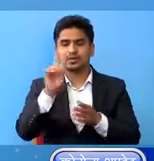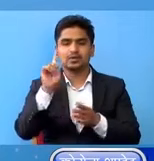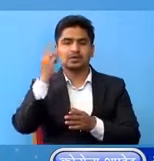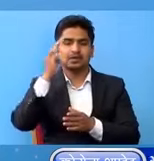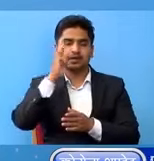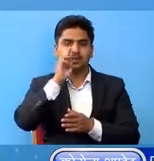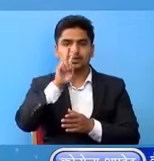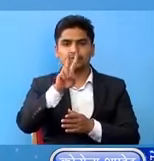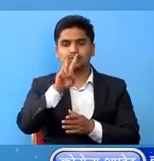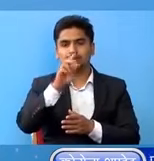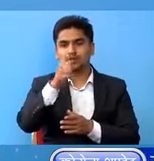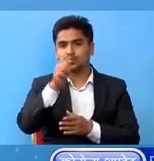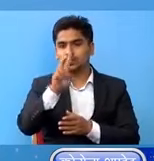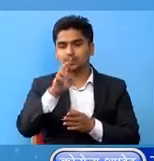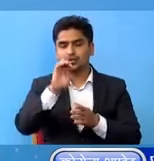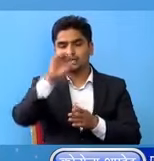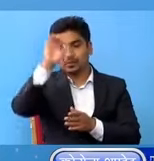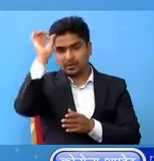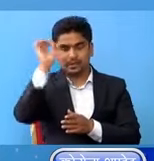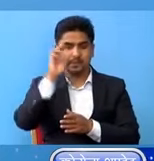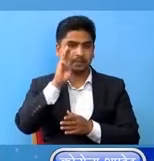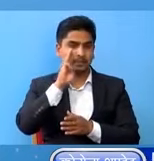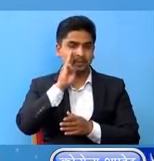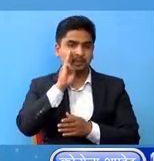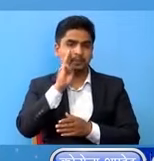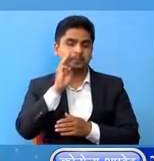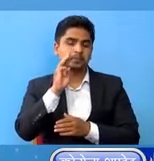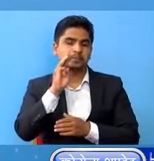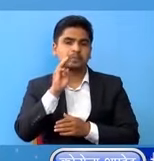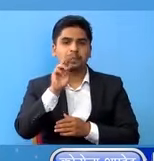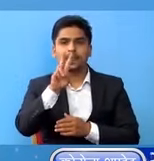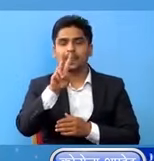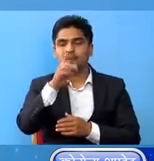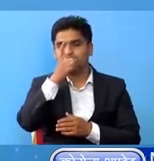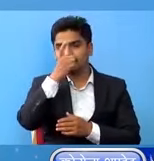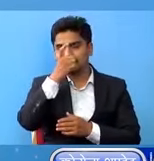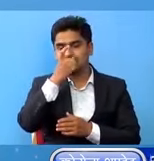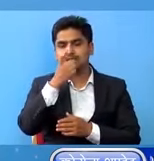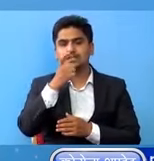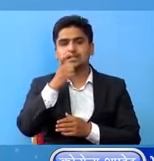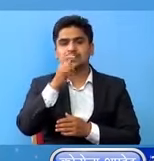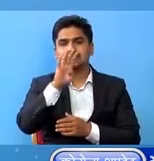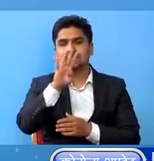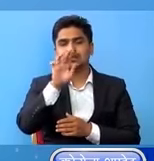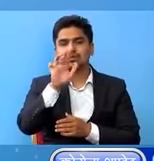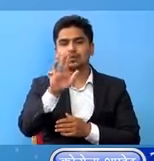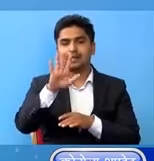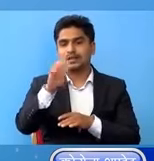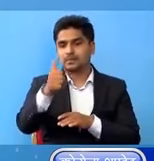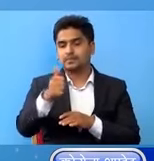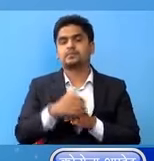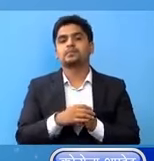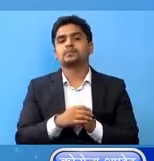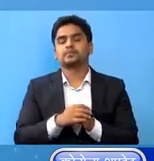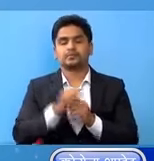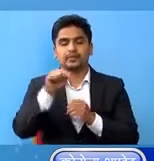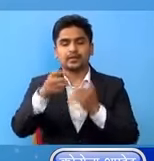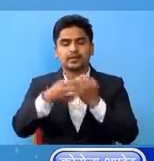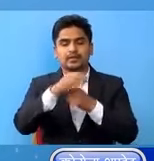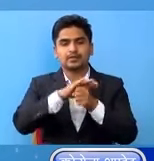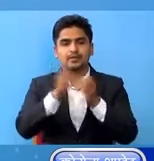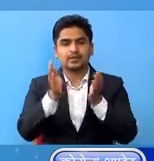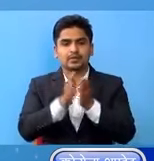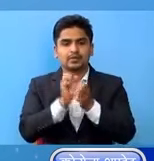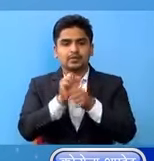र सक्रिय संक्रमितको संख्या 16,242 जना रहेको जानकारी दिएका छन्। आज देशभरि